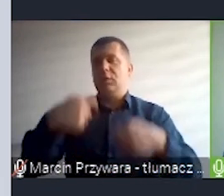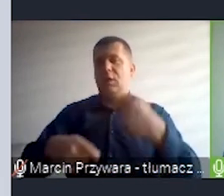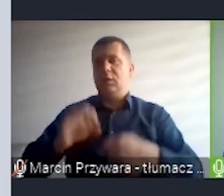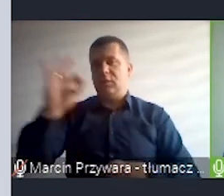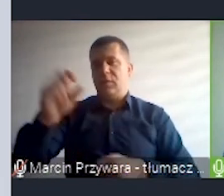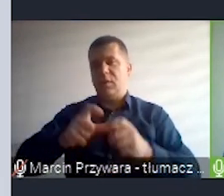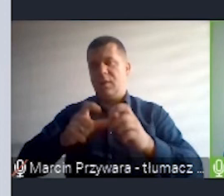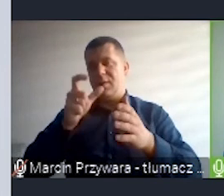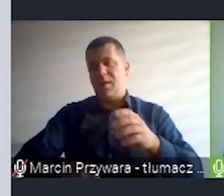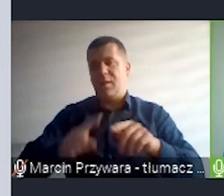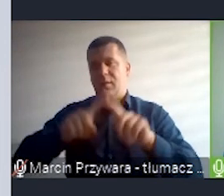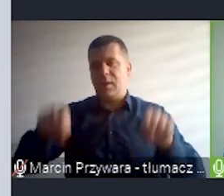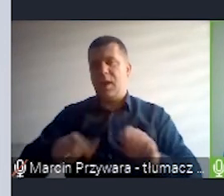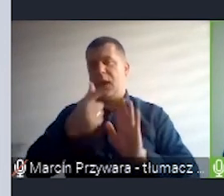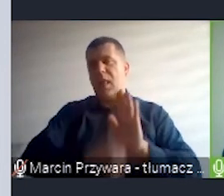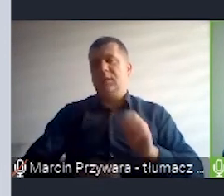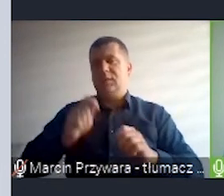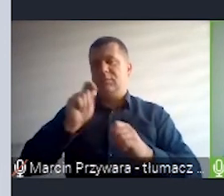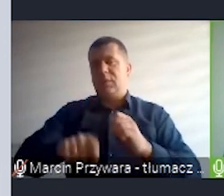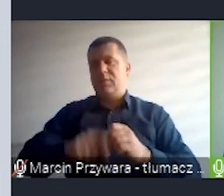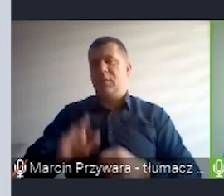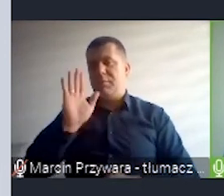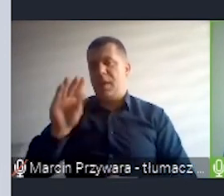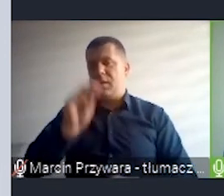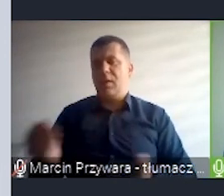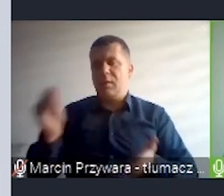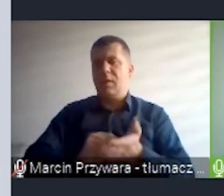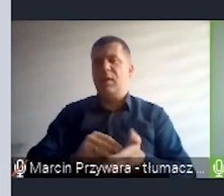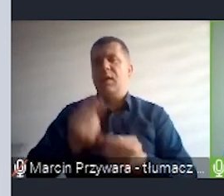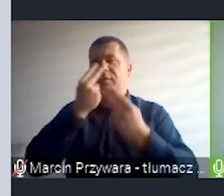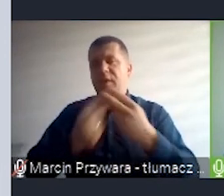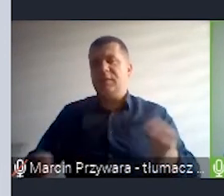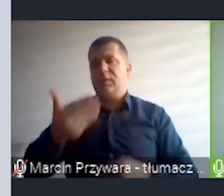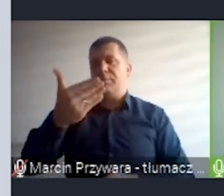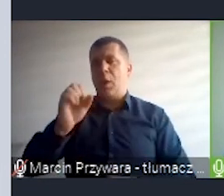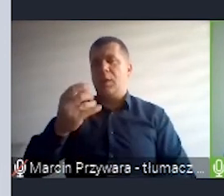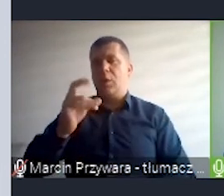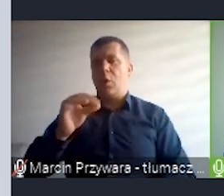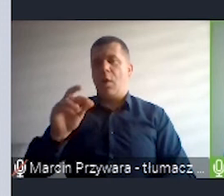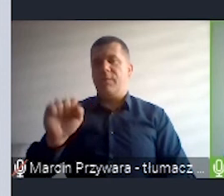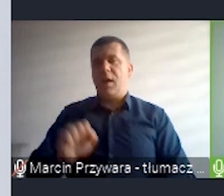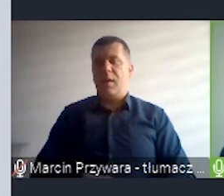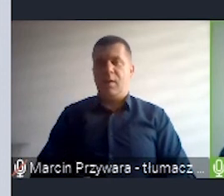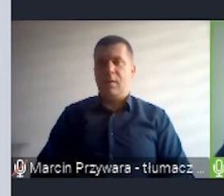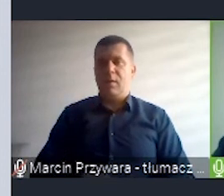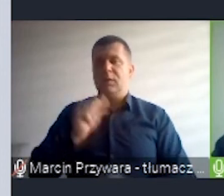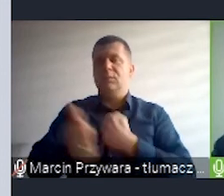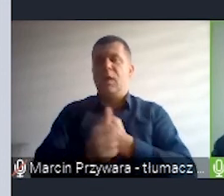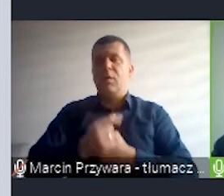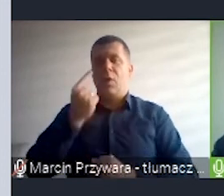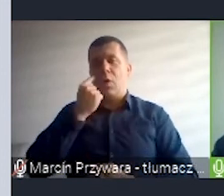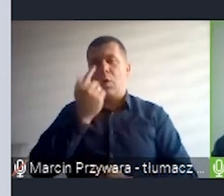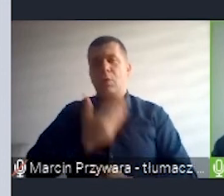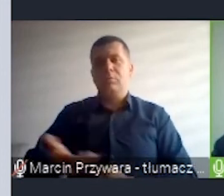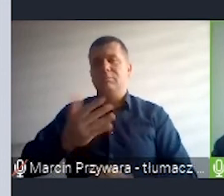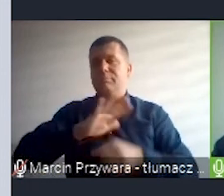karty, listy sprawdzające. Macie tam jeszcze listę z wizyty monitoringowej, natomiast ze względu na okoliczności,